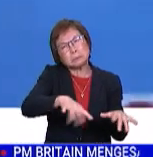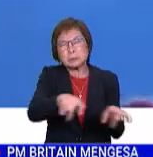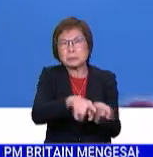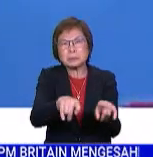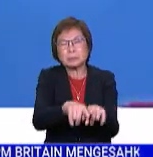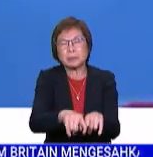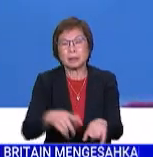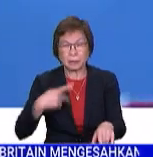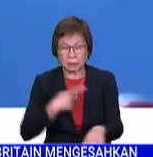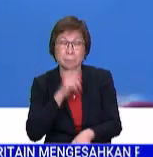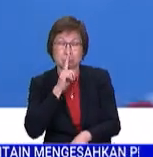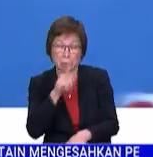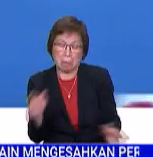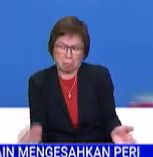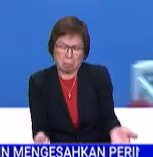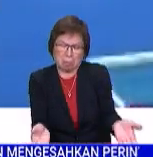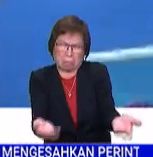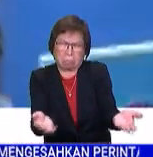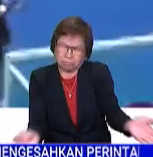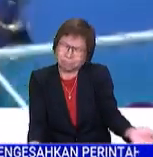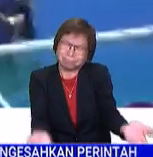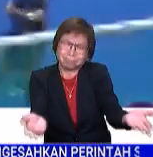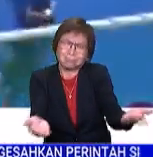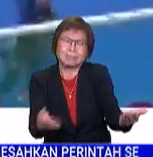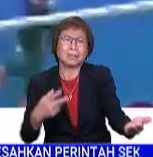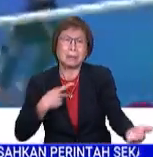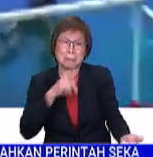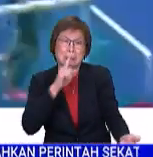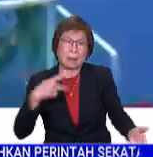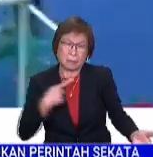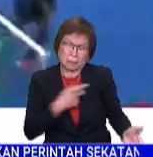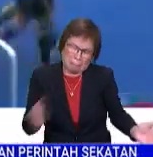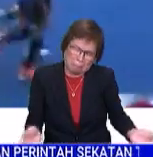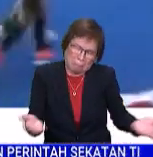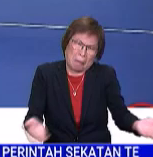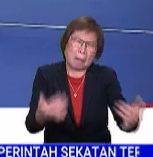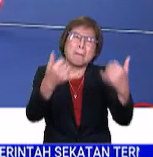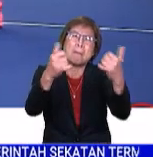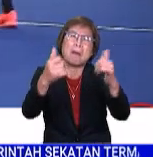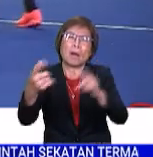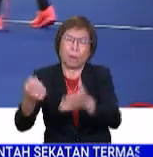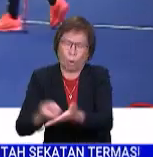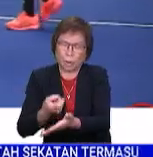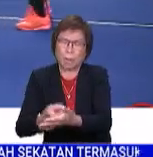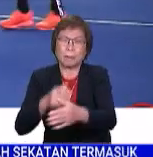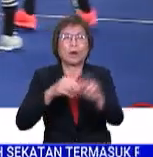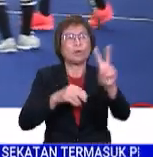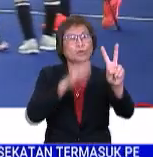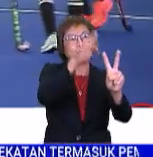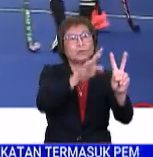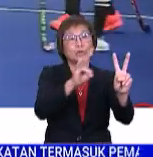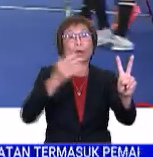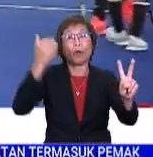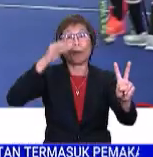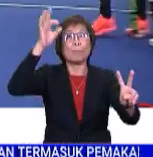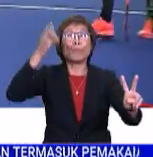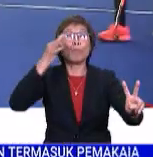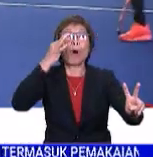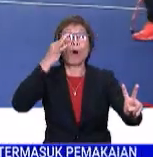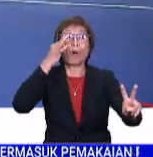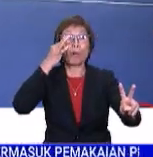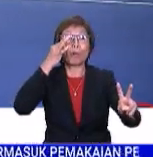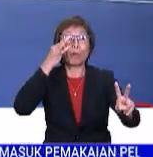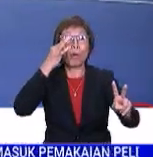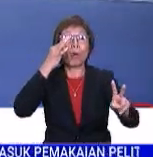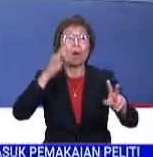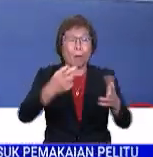ini memang akan menggalakkan mereka untuk bermain hoki. Pada 2 Julai lalu, Persekutuan Hoki